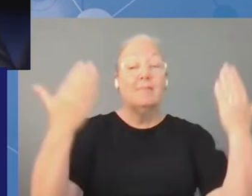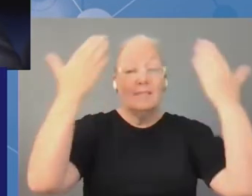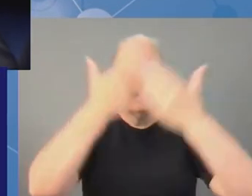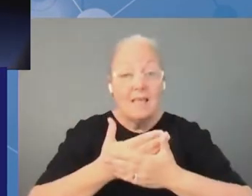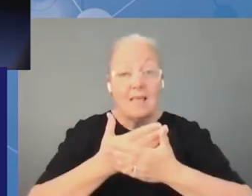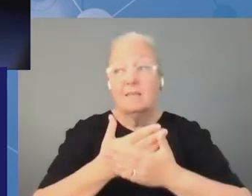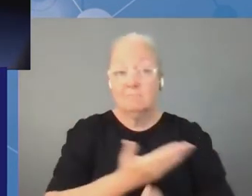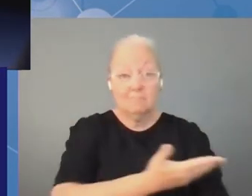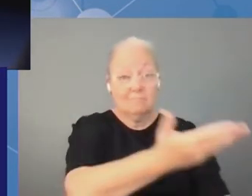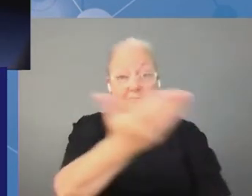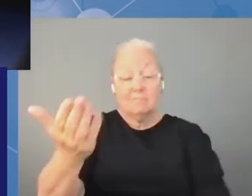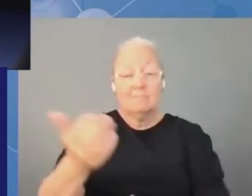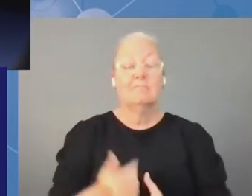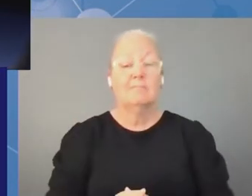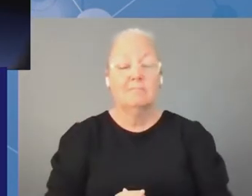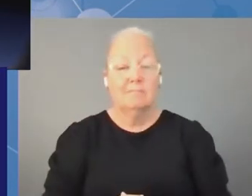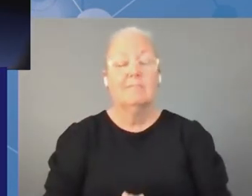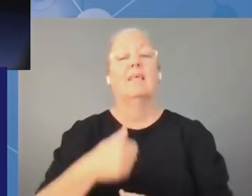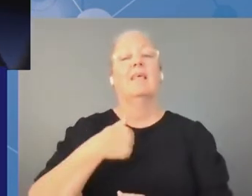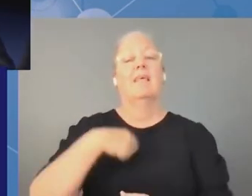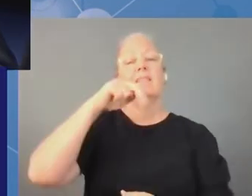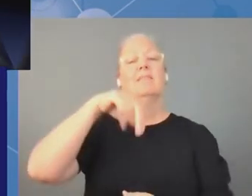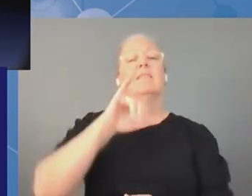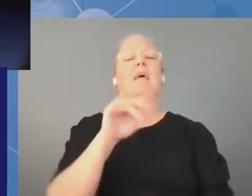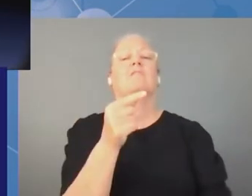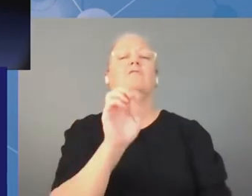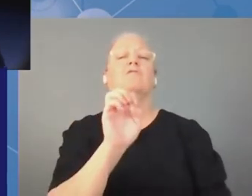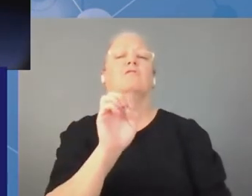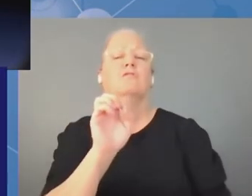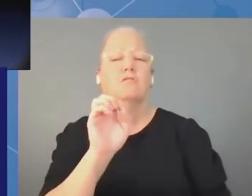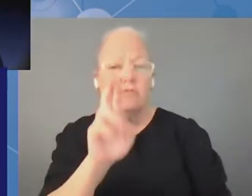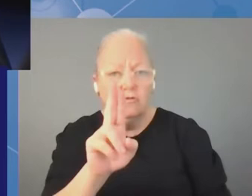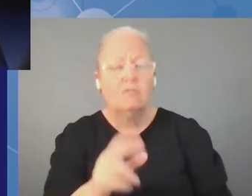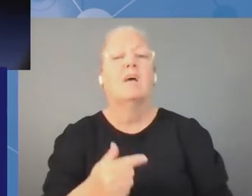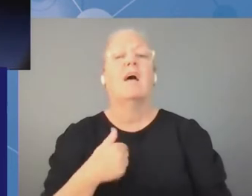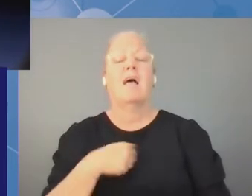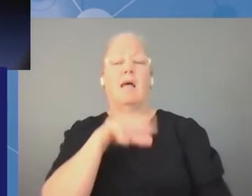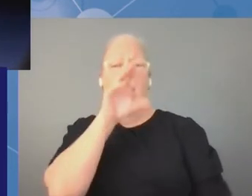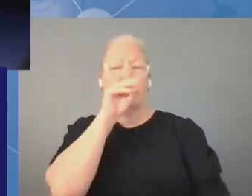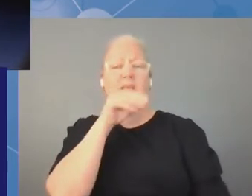طاب وقتكم جميعا. سوف أتحدث اللغة الفرنسية.